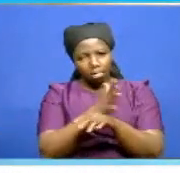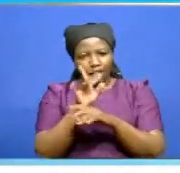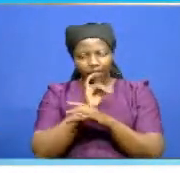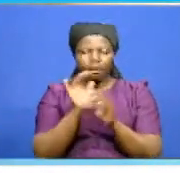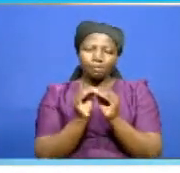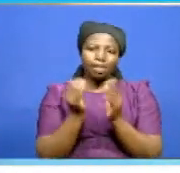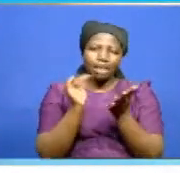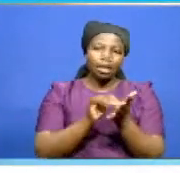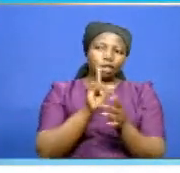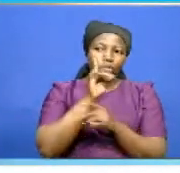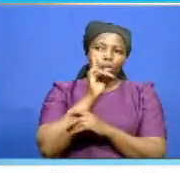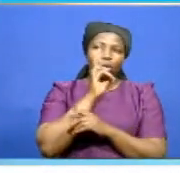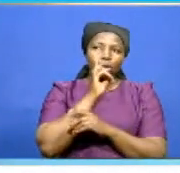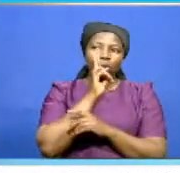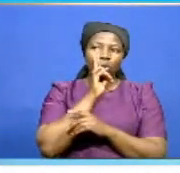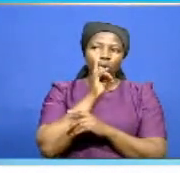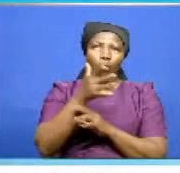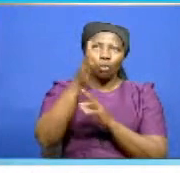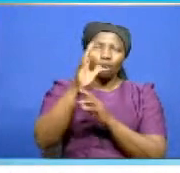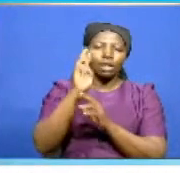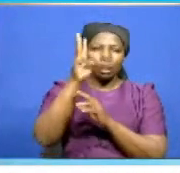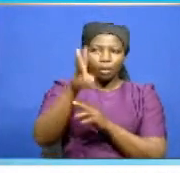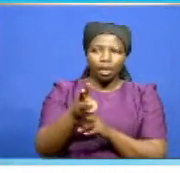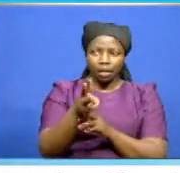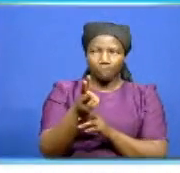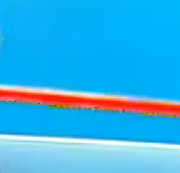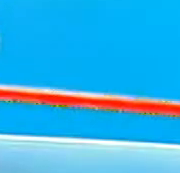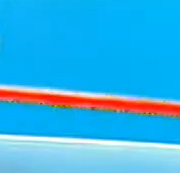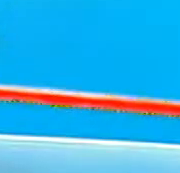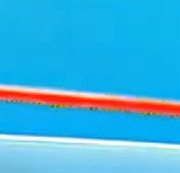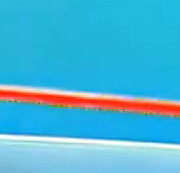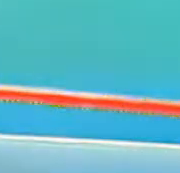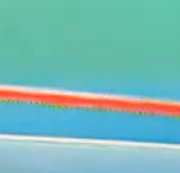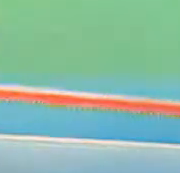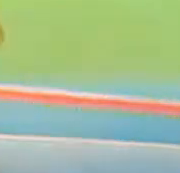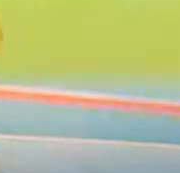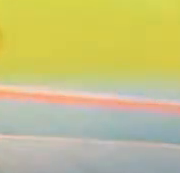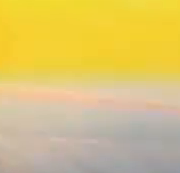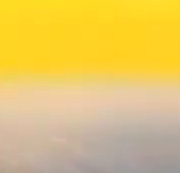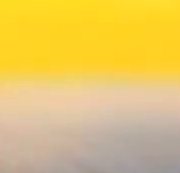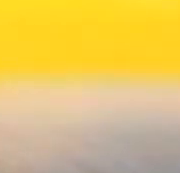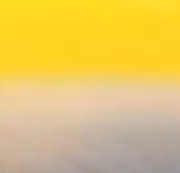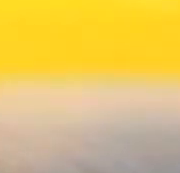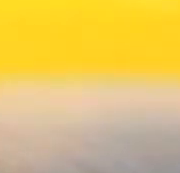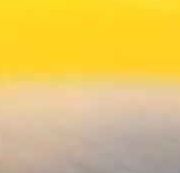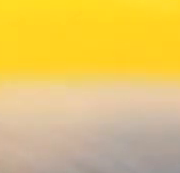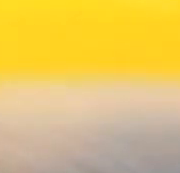Tukutane tena hapo kesho panapo majaliwa yake Mwenyezi Mungu. Shukrani.